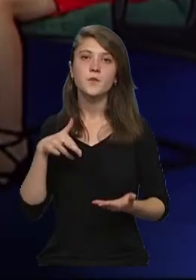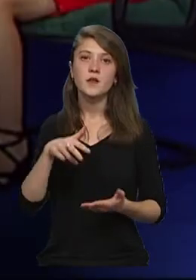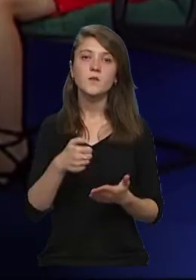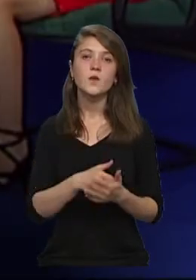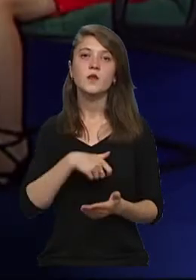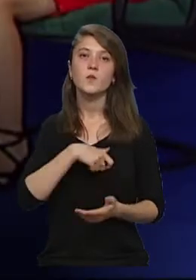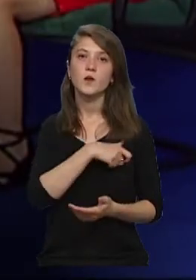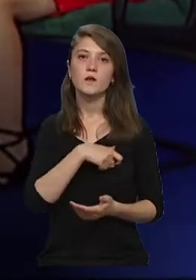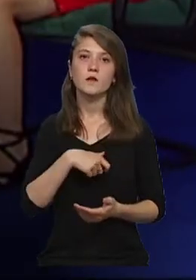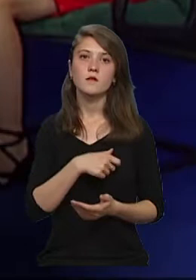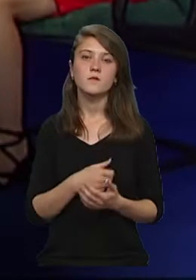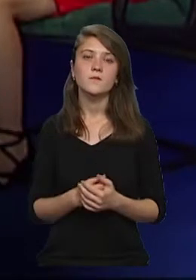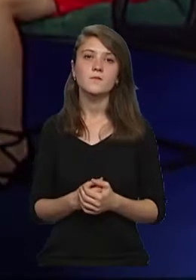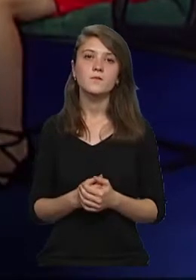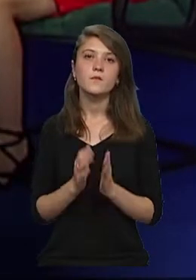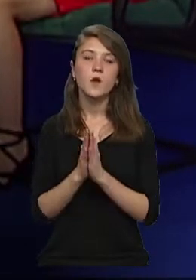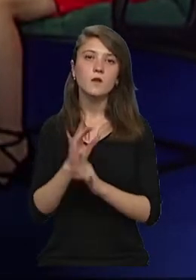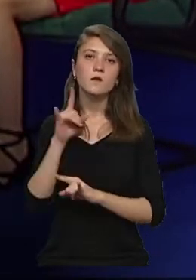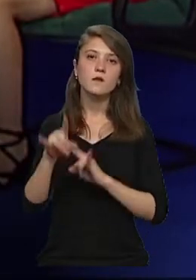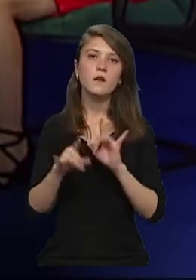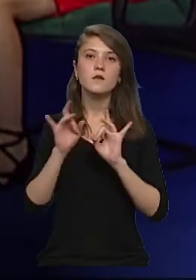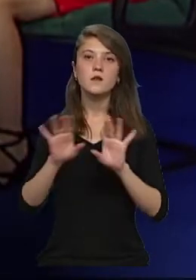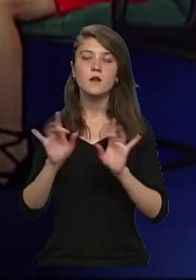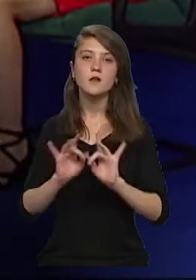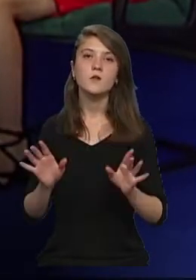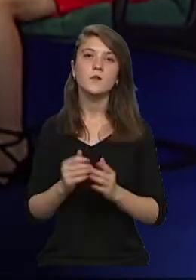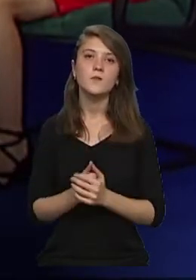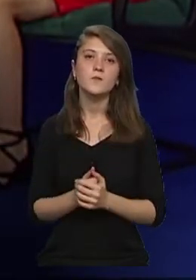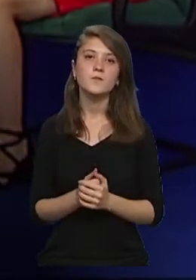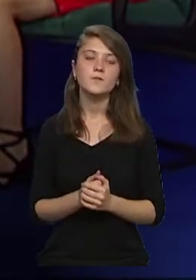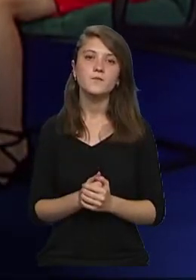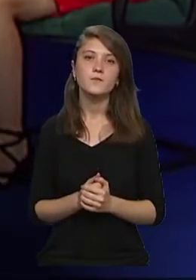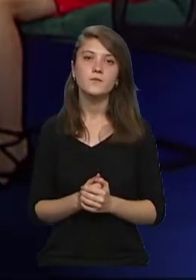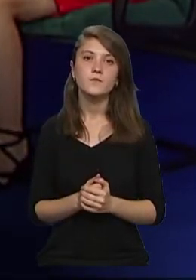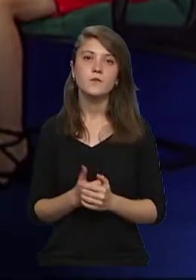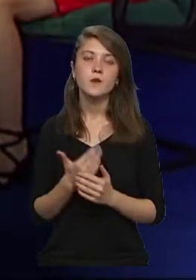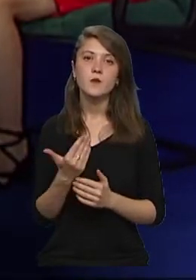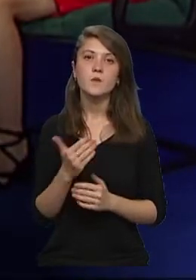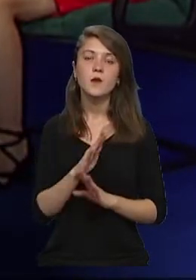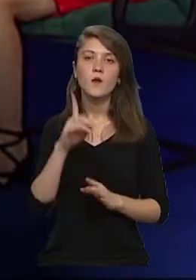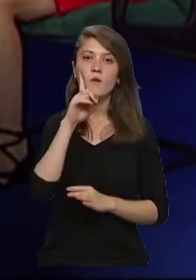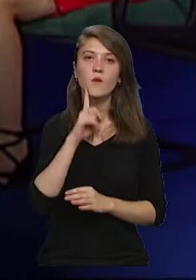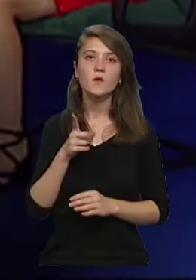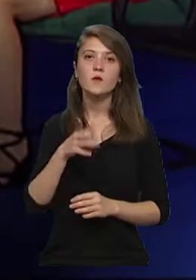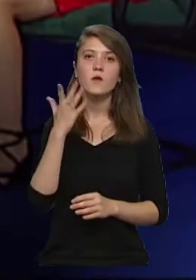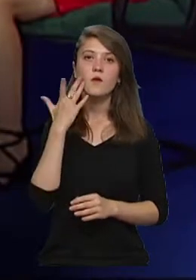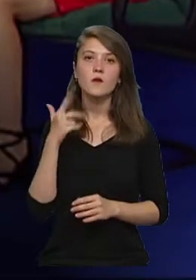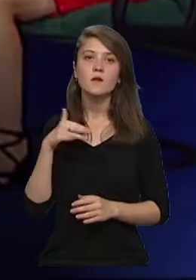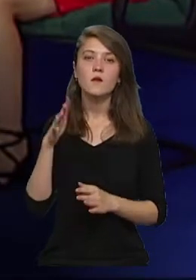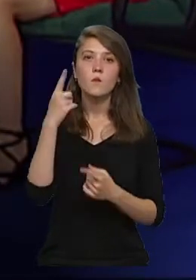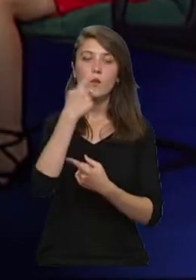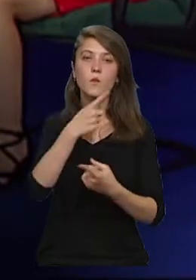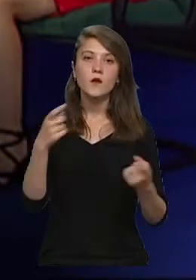депутатів, переконуємо, обґрунтовуємо. І бабі їй некомфортно тоді, коли йде публічне